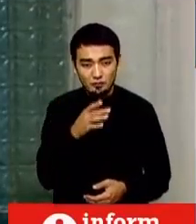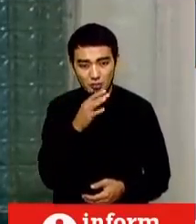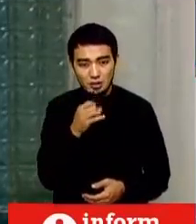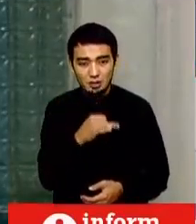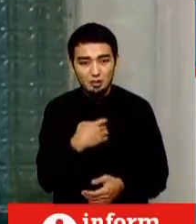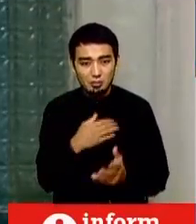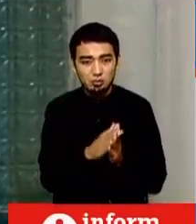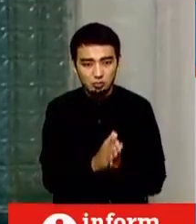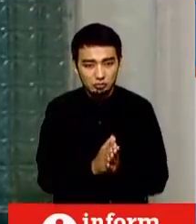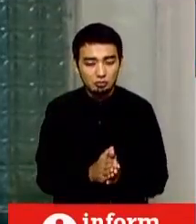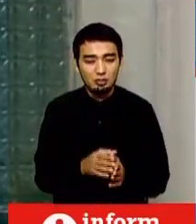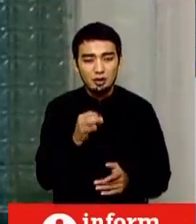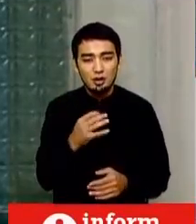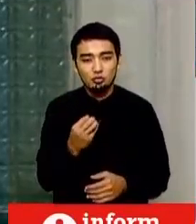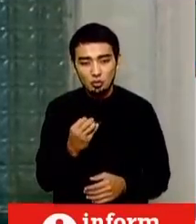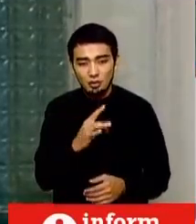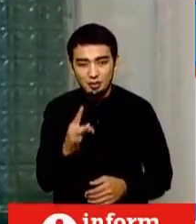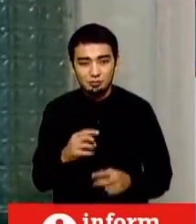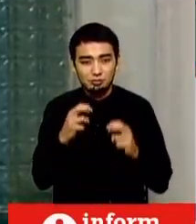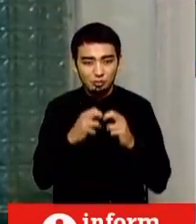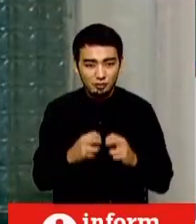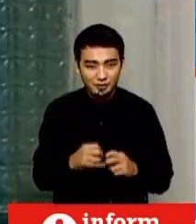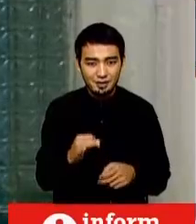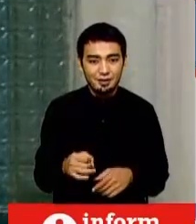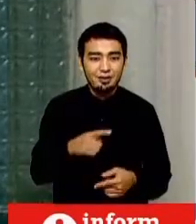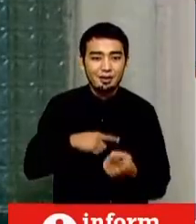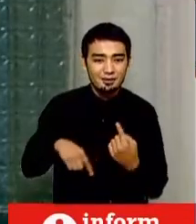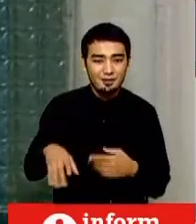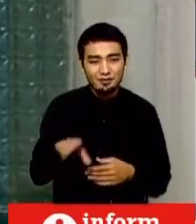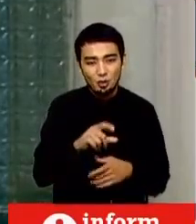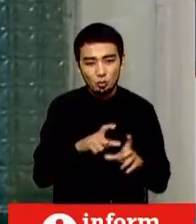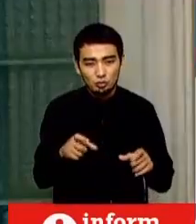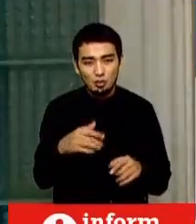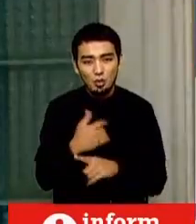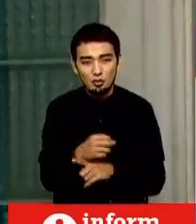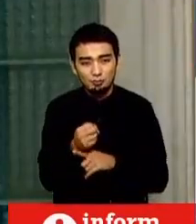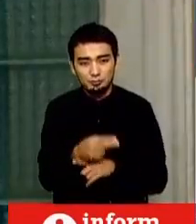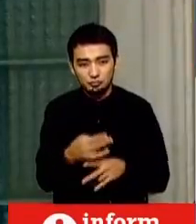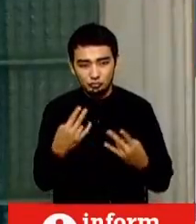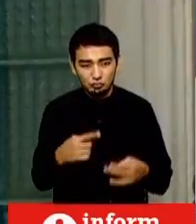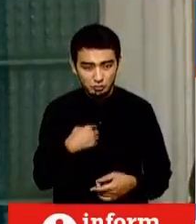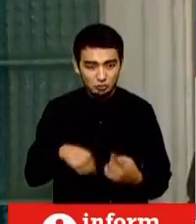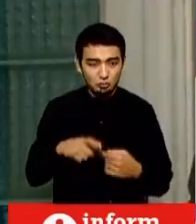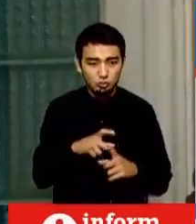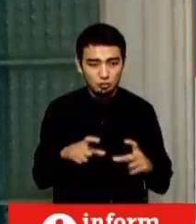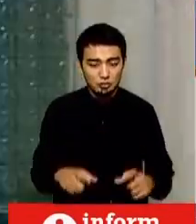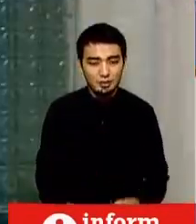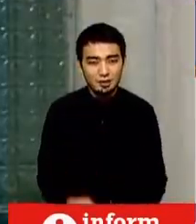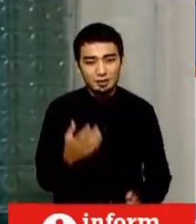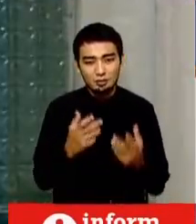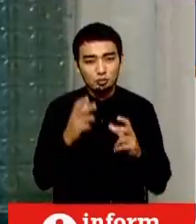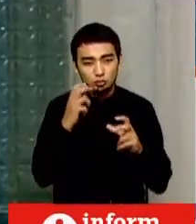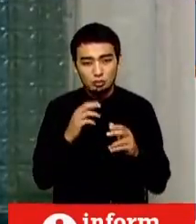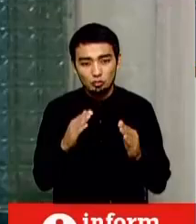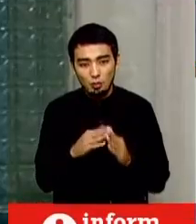прошу еще раз осмотреть и не выкидывать нас всех людей на улицу. Мы люди. Если студенты дома